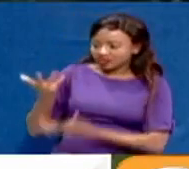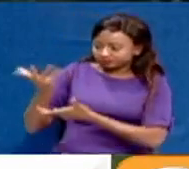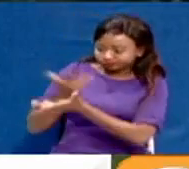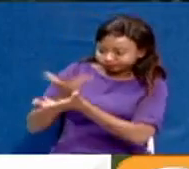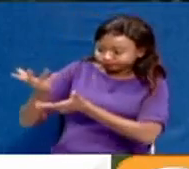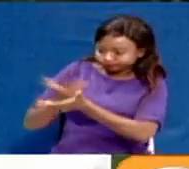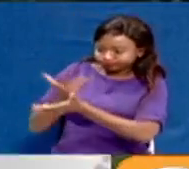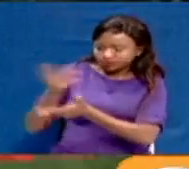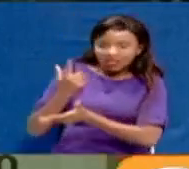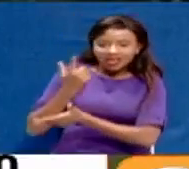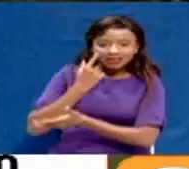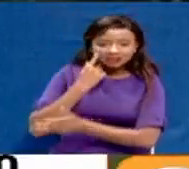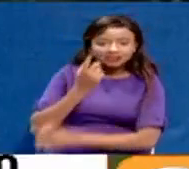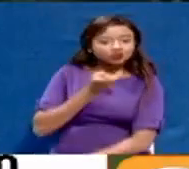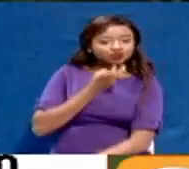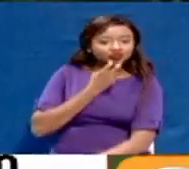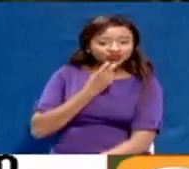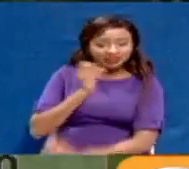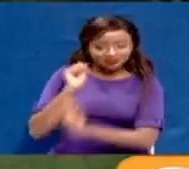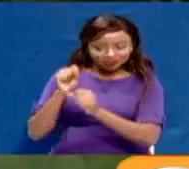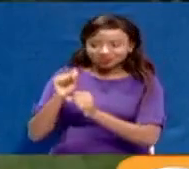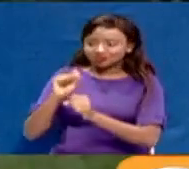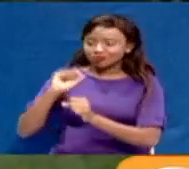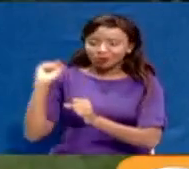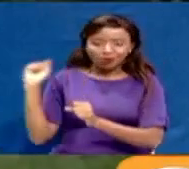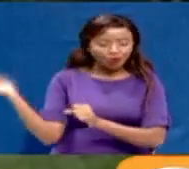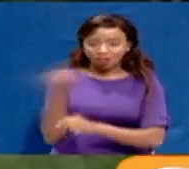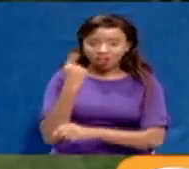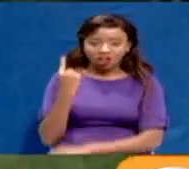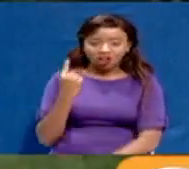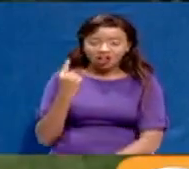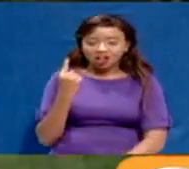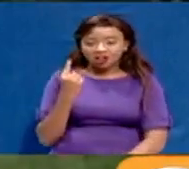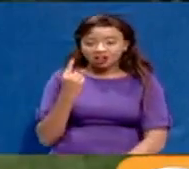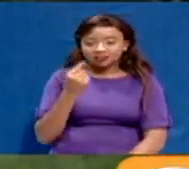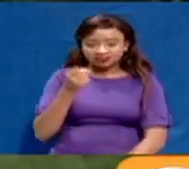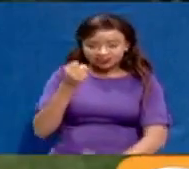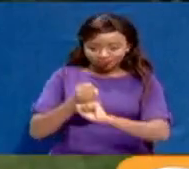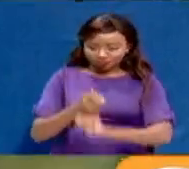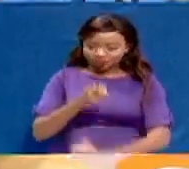hata Tuesday itakuwa kila mtu anamuunga mkono.